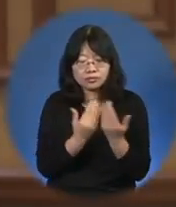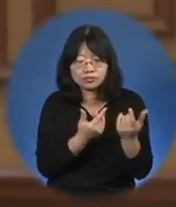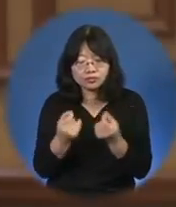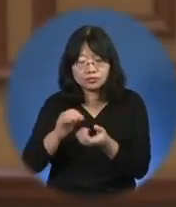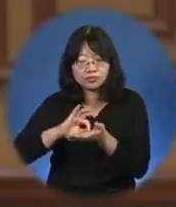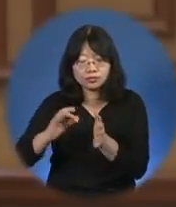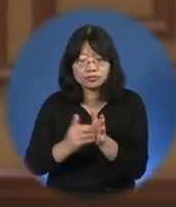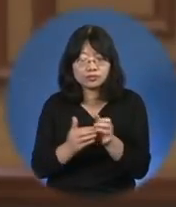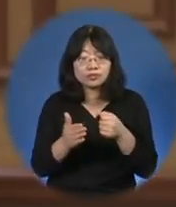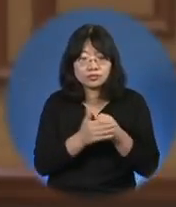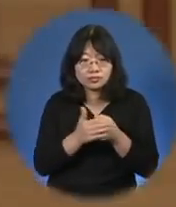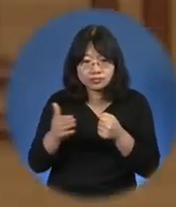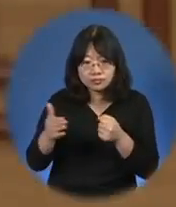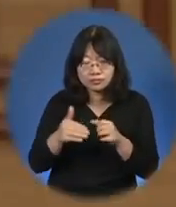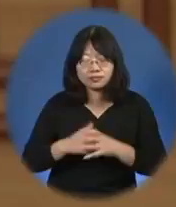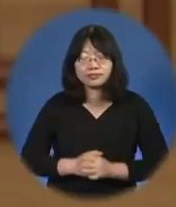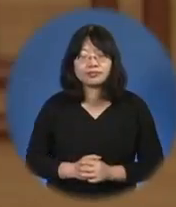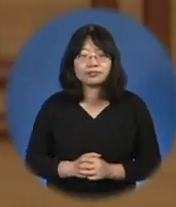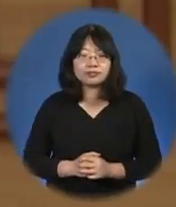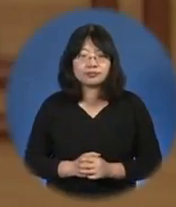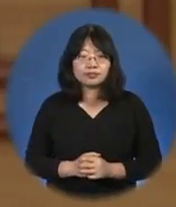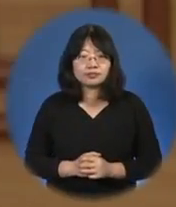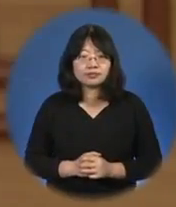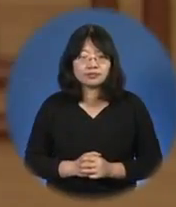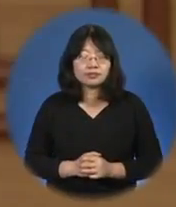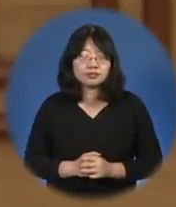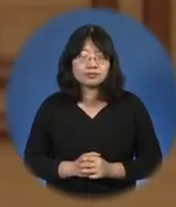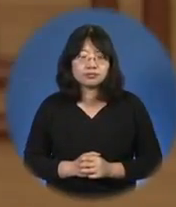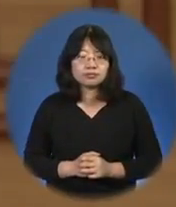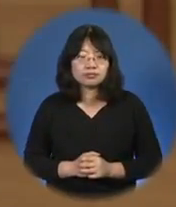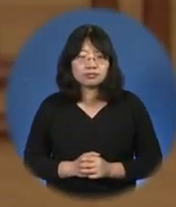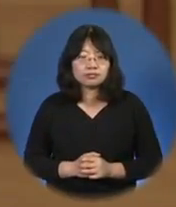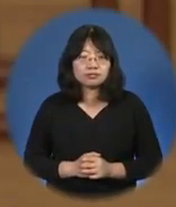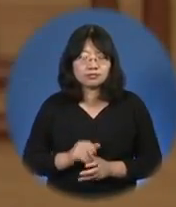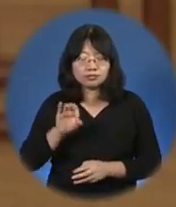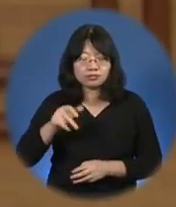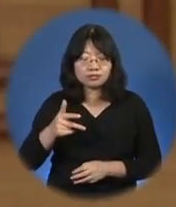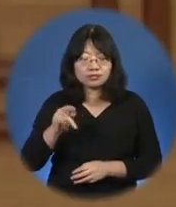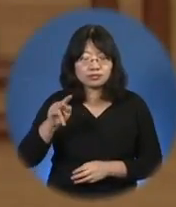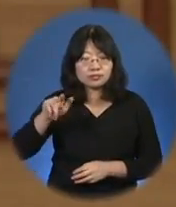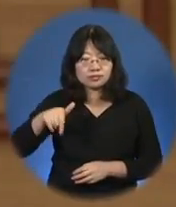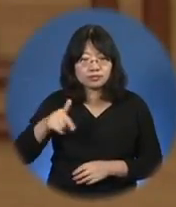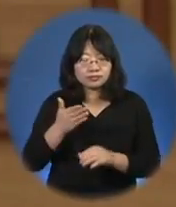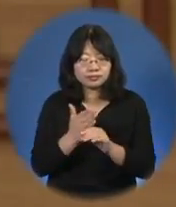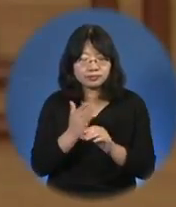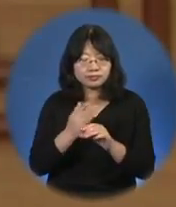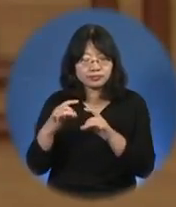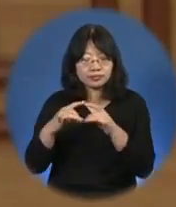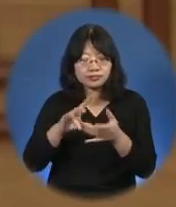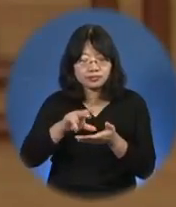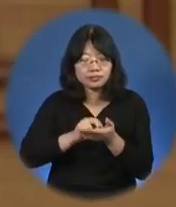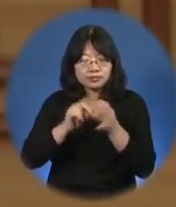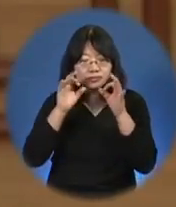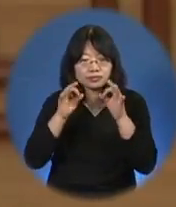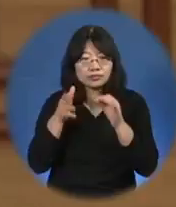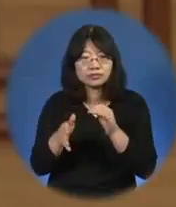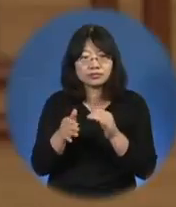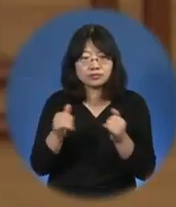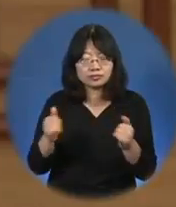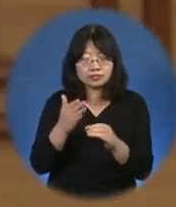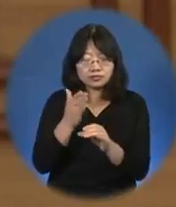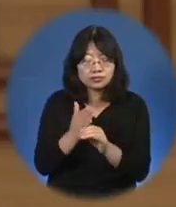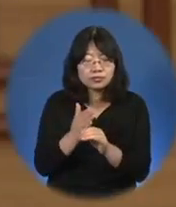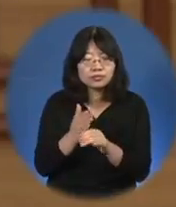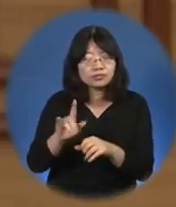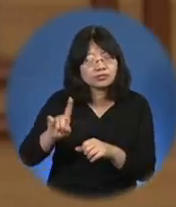없으니까요. 그렇습니다. 예, 예. 그래서 종래 이 원자력을 중심으로 한 에너지 문제는 사실은 전문가